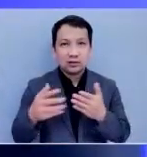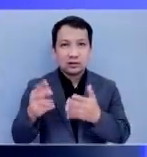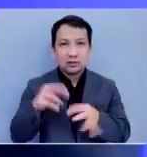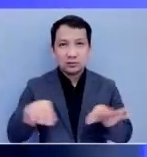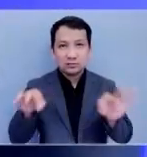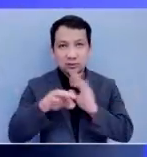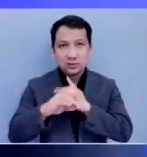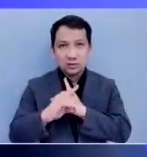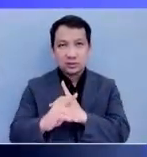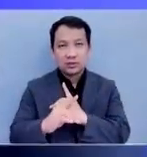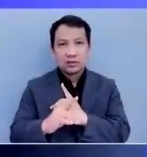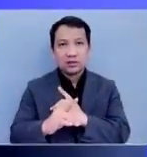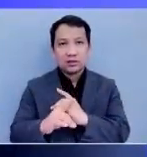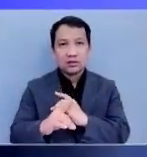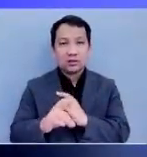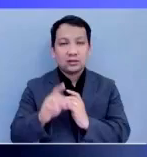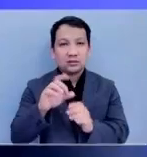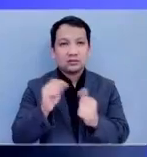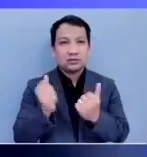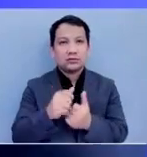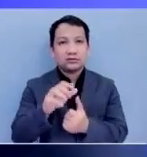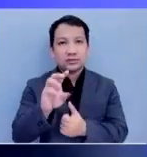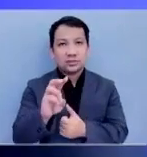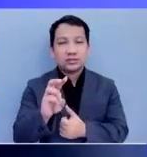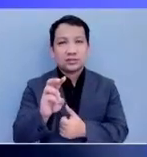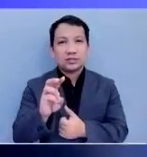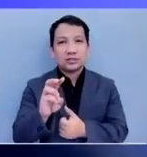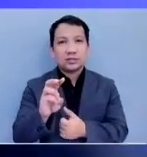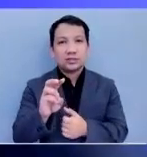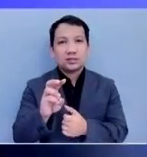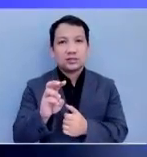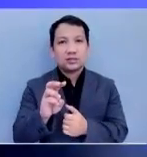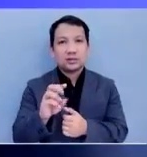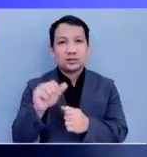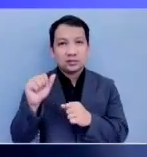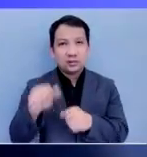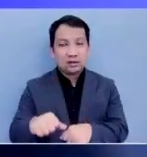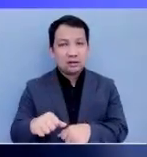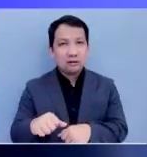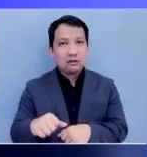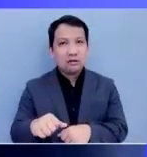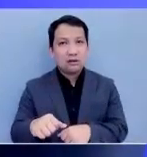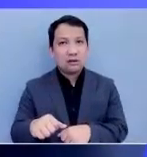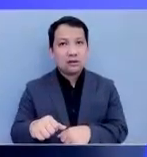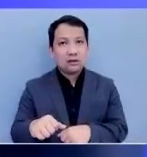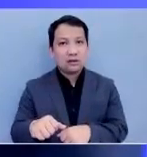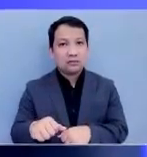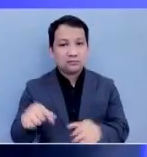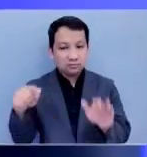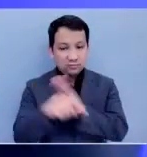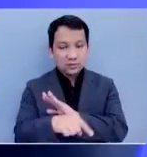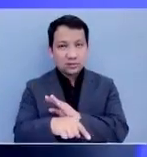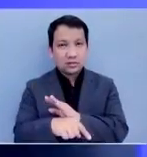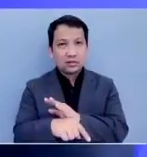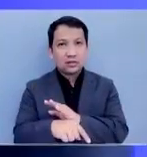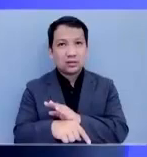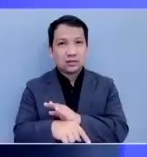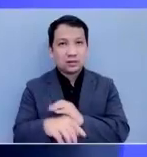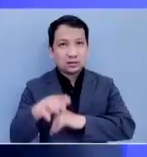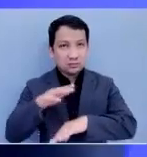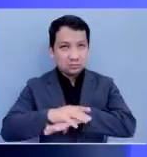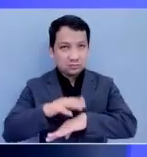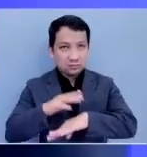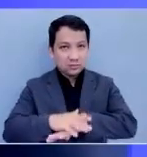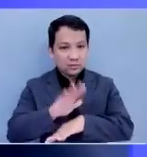depensa. Sa ilalim ng Section 6 ng Animal Welfare Act, pwede kang pumatay ng hayop na banta sa